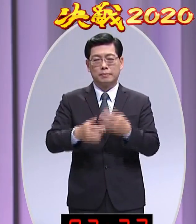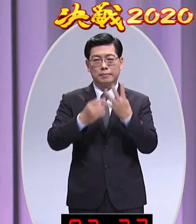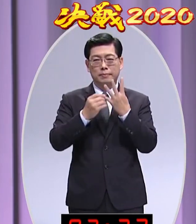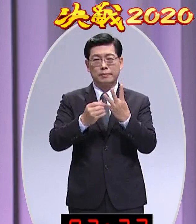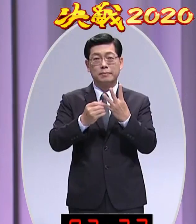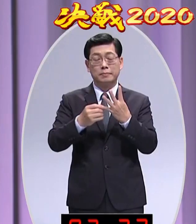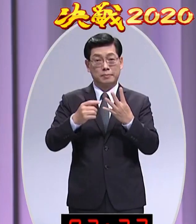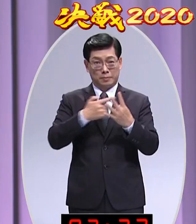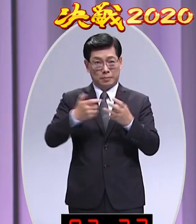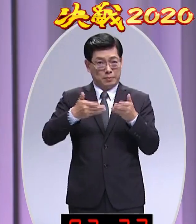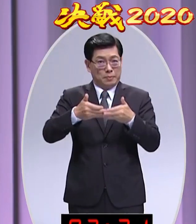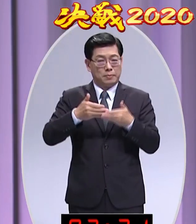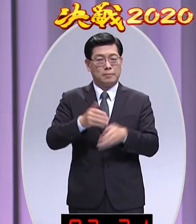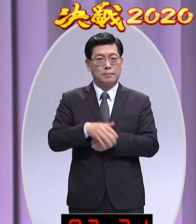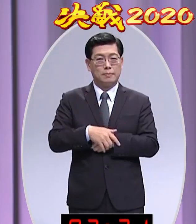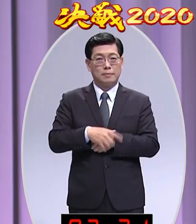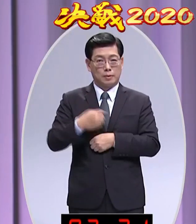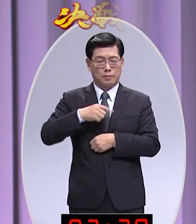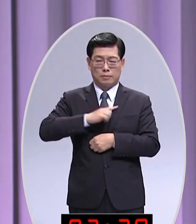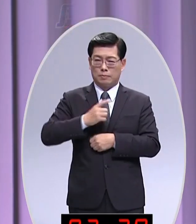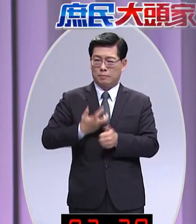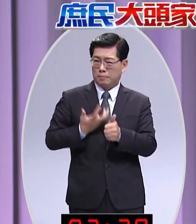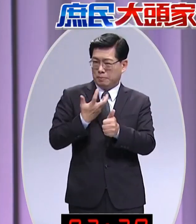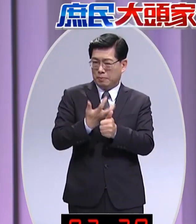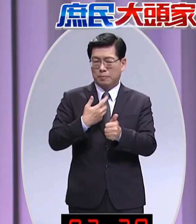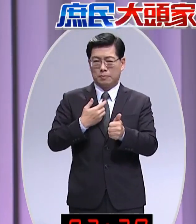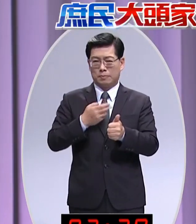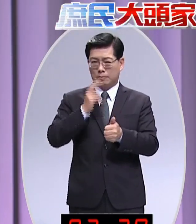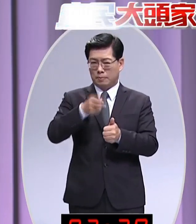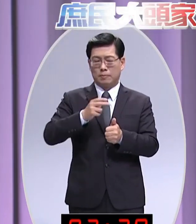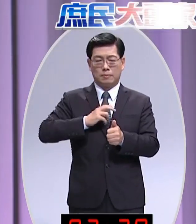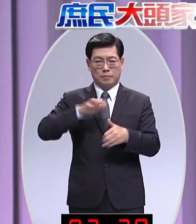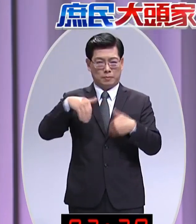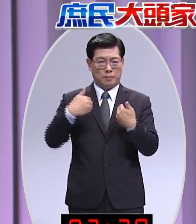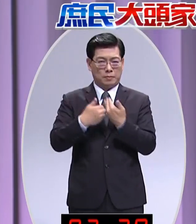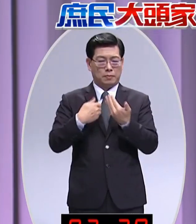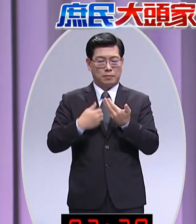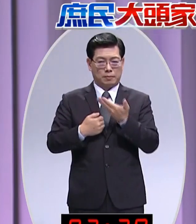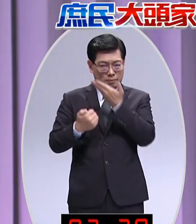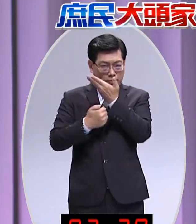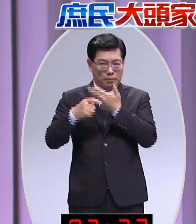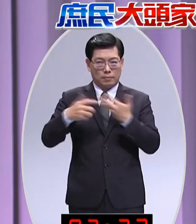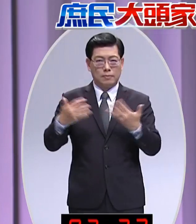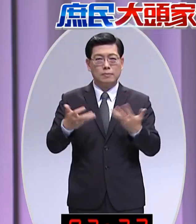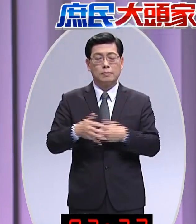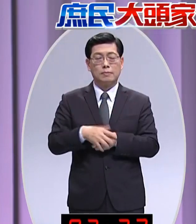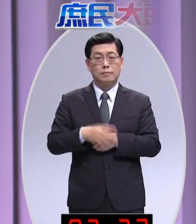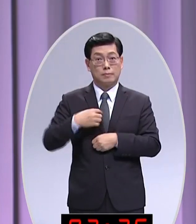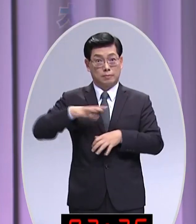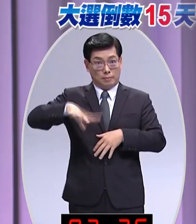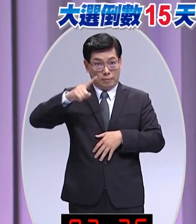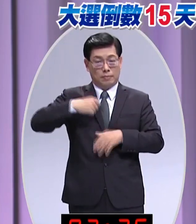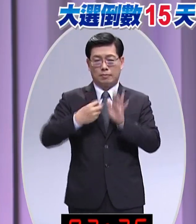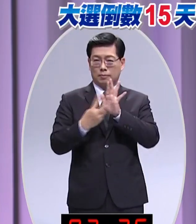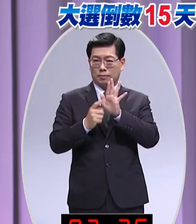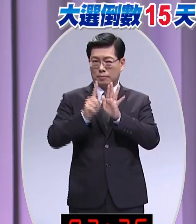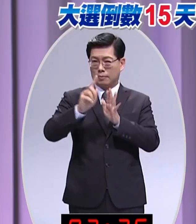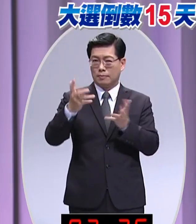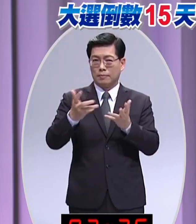个也是最重要的，就是我全力贯彻反毒的工作。关于反毒，我首先要讲一